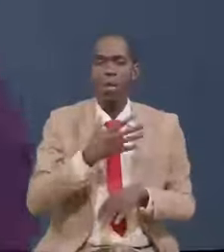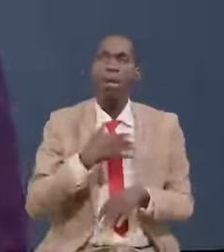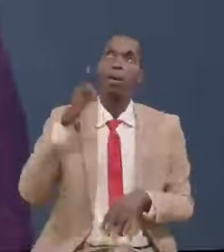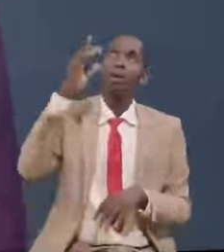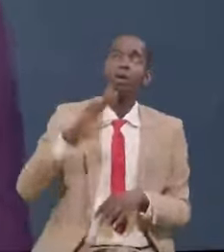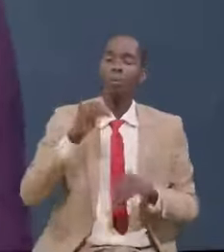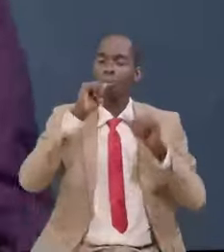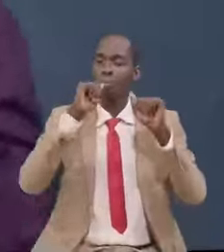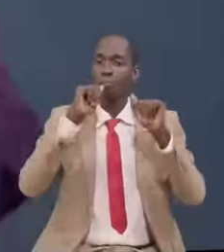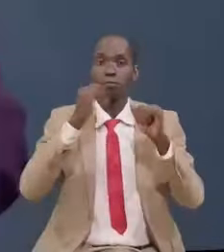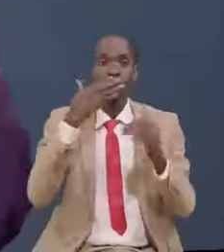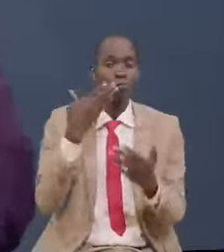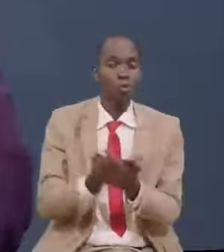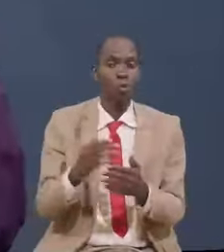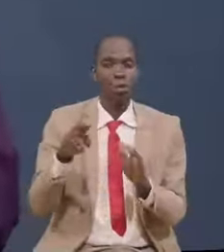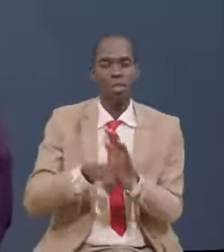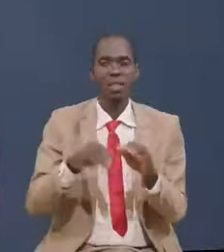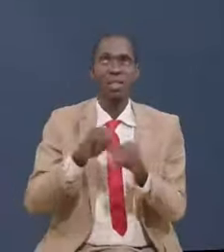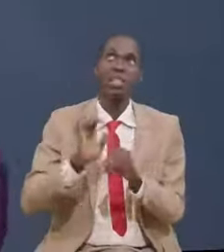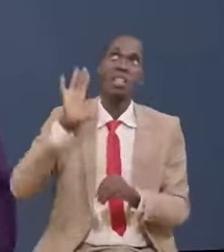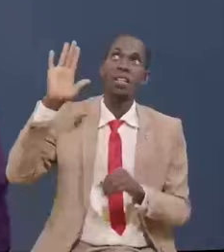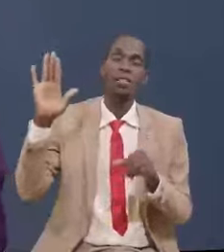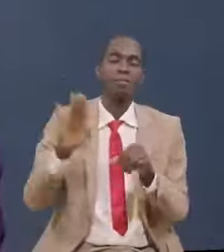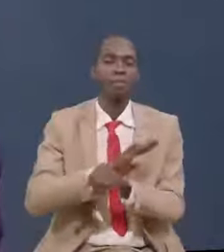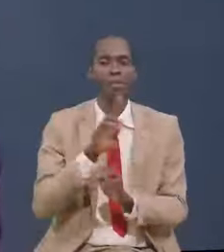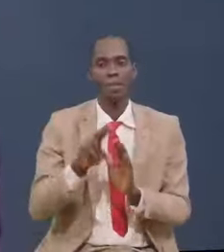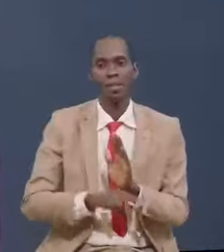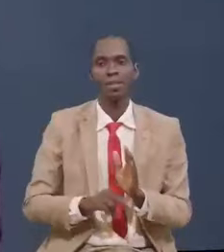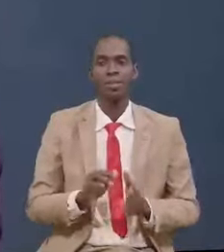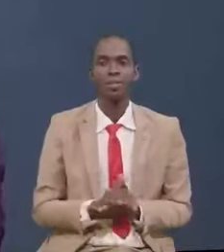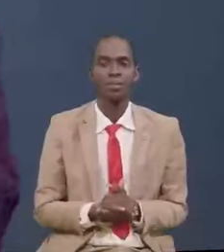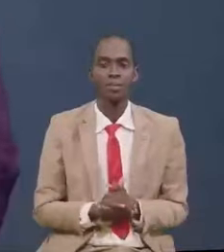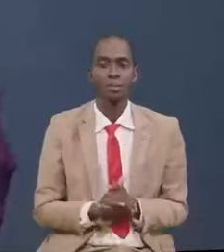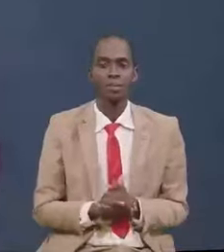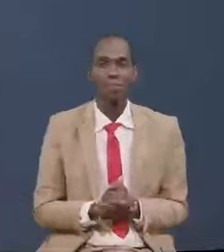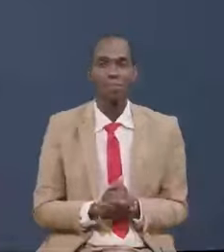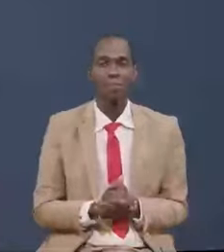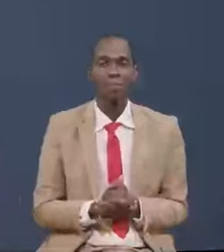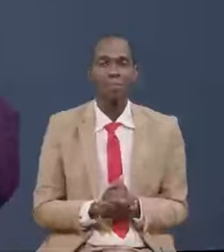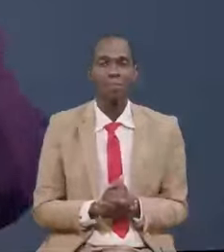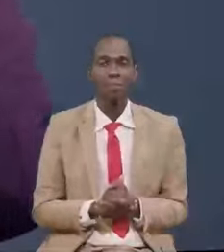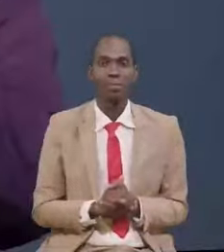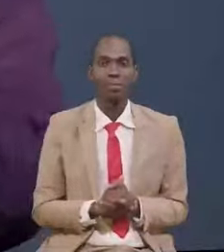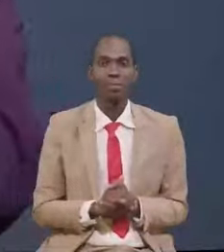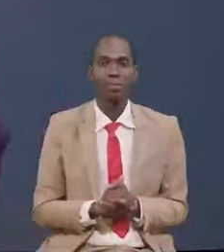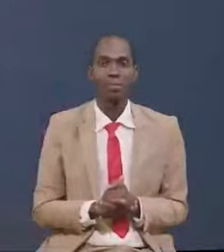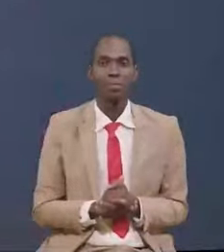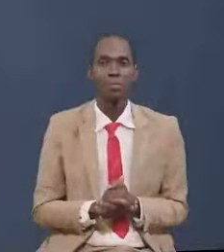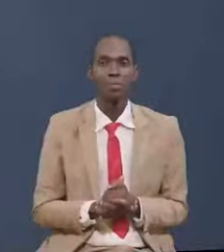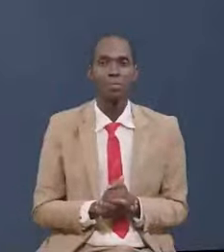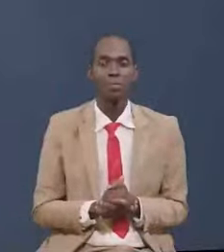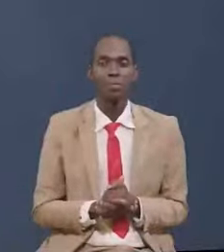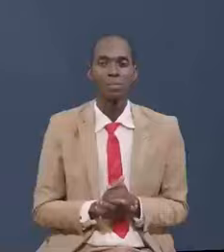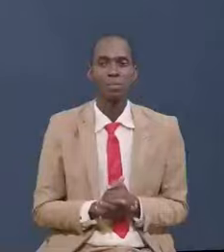Rappelez-vous que Christ est venu pour ramener l'homme, restaurer l'homme à sa position, à sa plénitude originale.